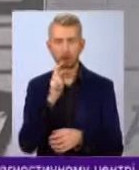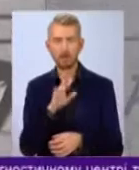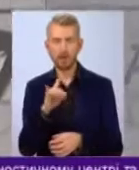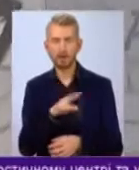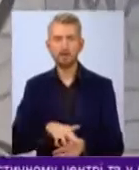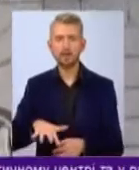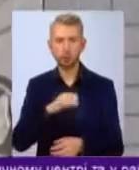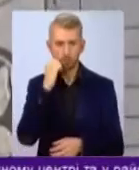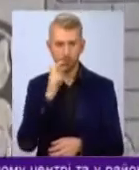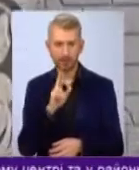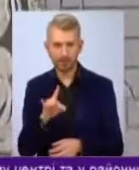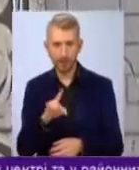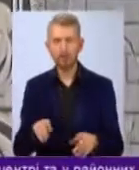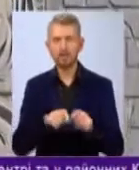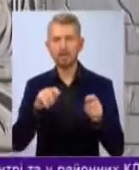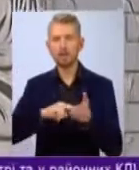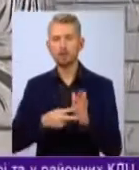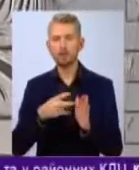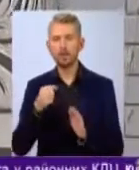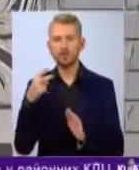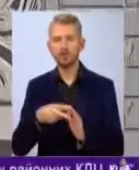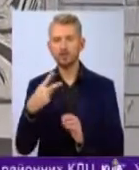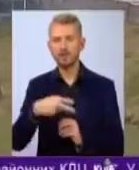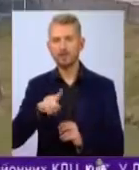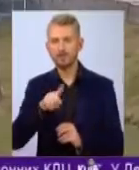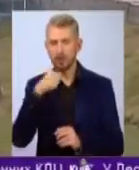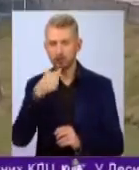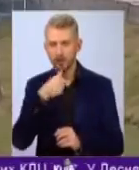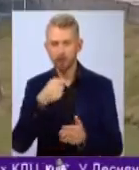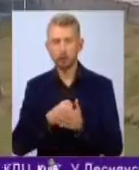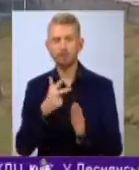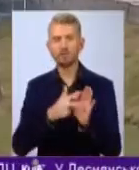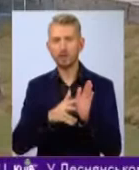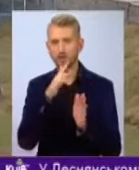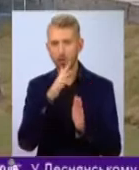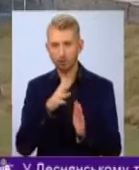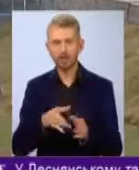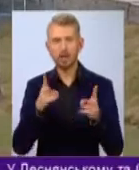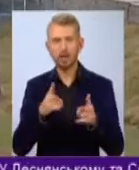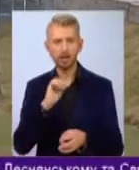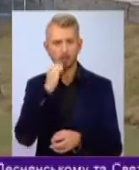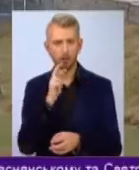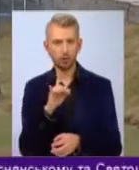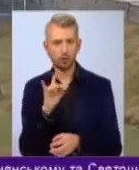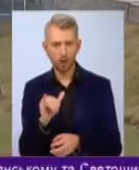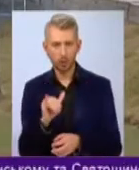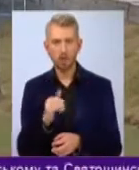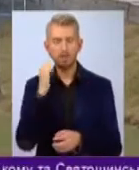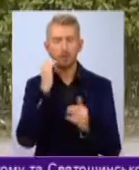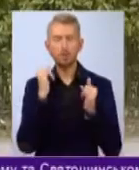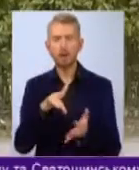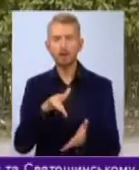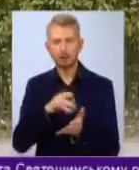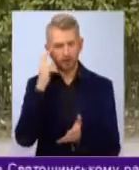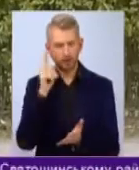одноіменного заповідника. Відкриття заплановане на 2021 рік до 80-х роковин трагедії Бабиного Яру. Меморіальний центр у Києві має